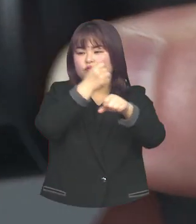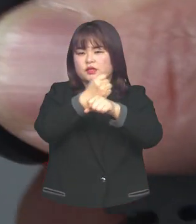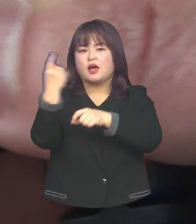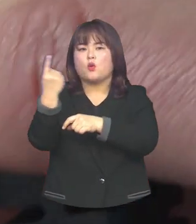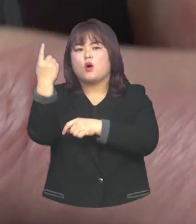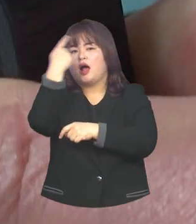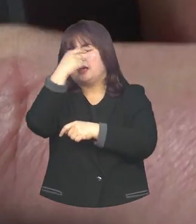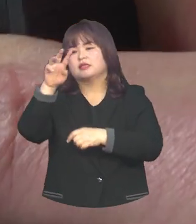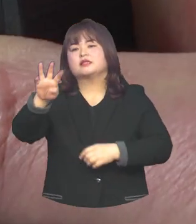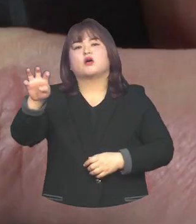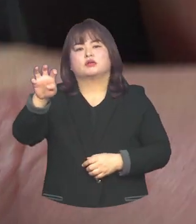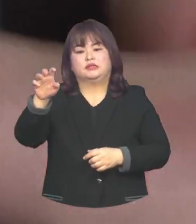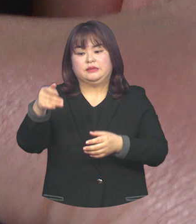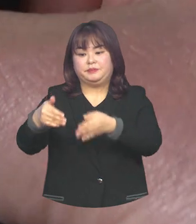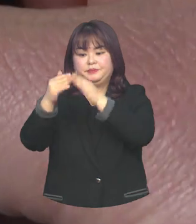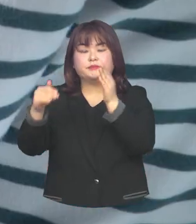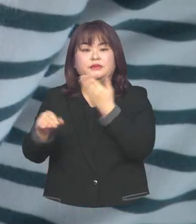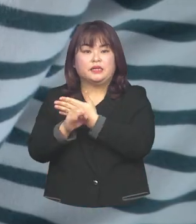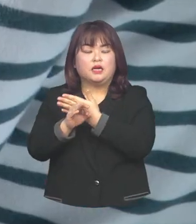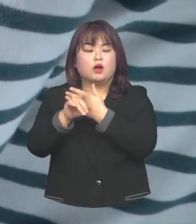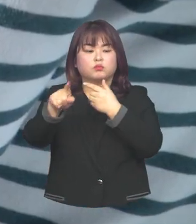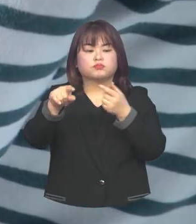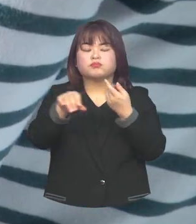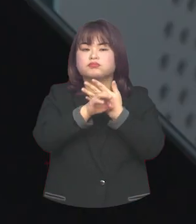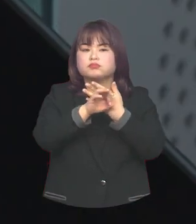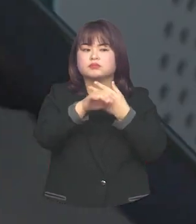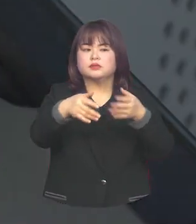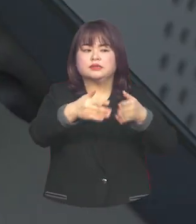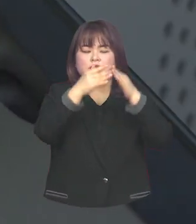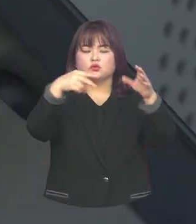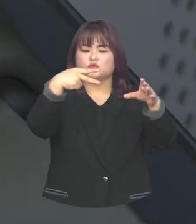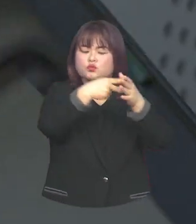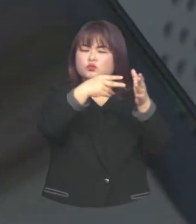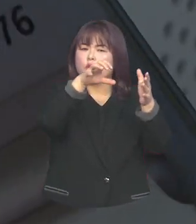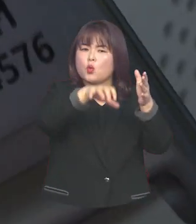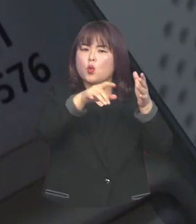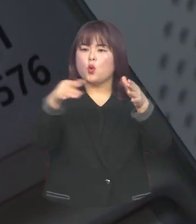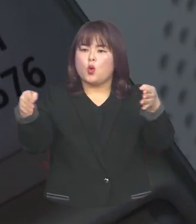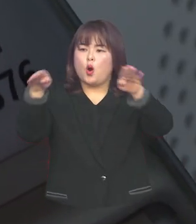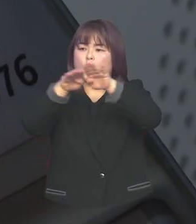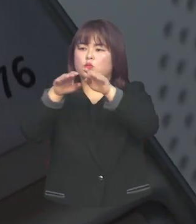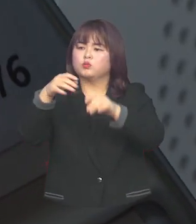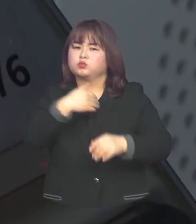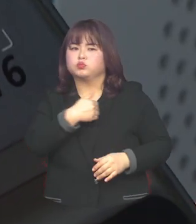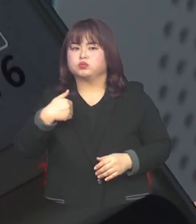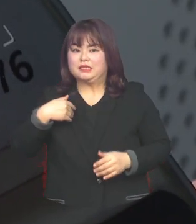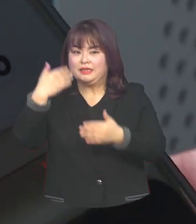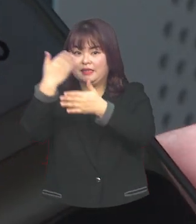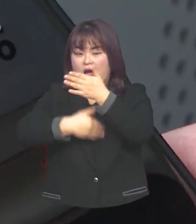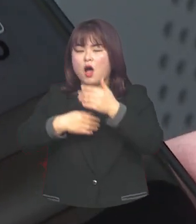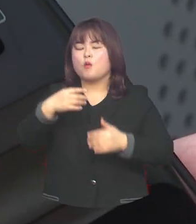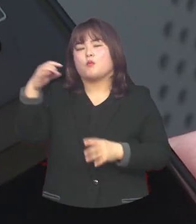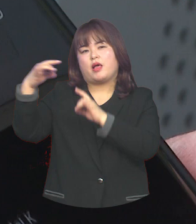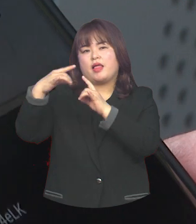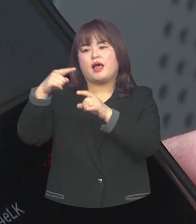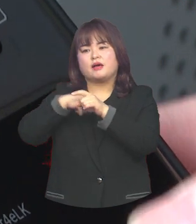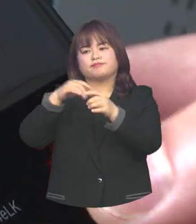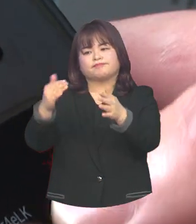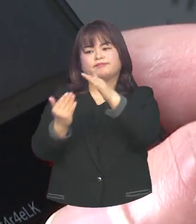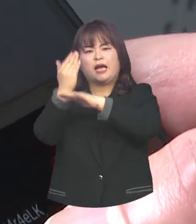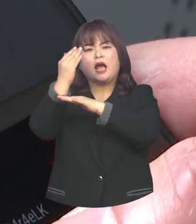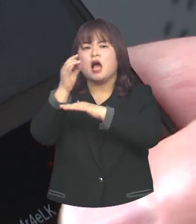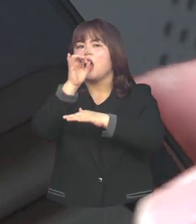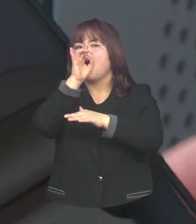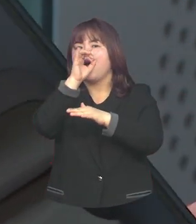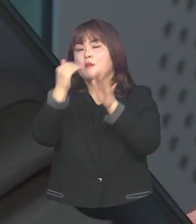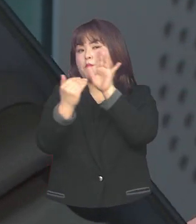관제장치 30대를 설치했으며 융합형 완속충전기는 건물의 여유전력을 사용해 전기차 충전 시 과부하를 방지할